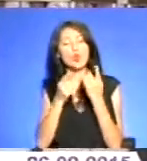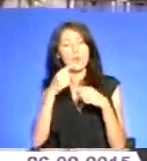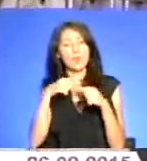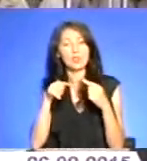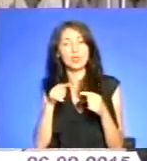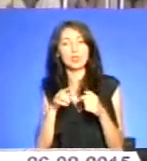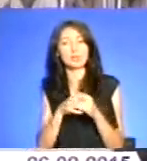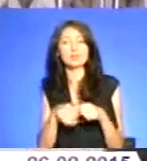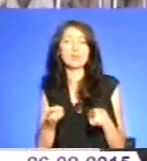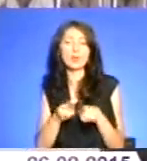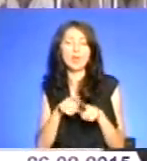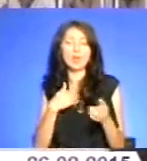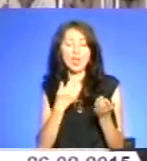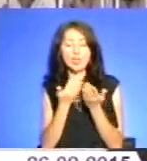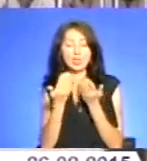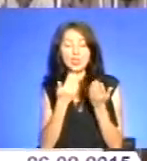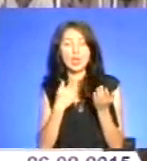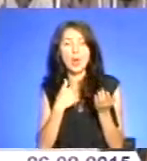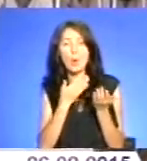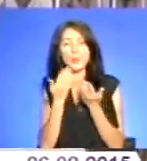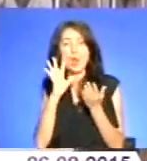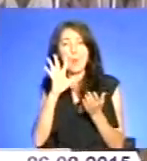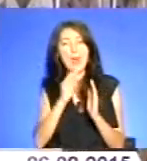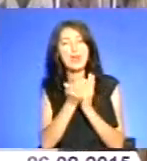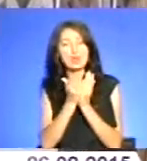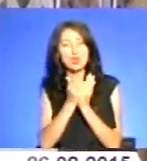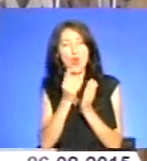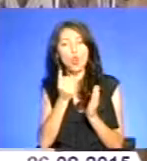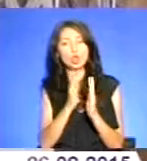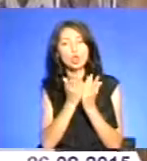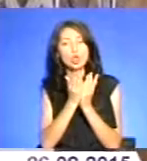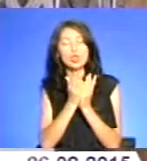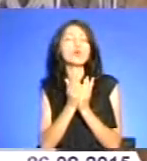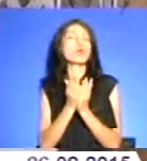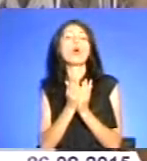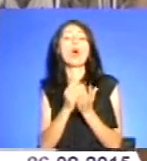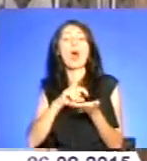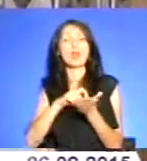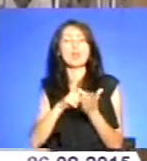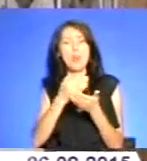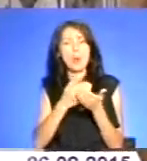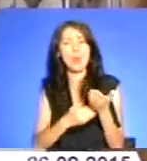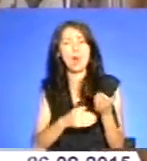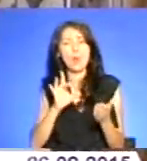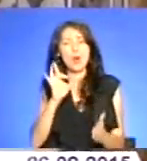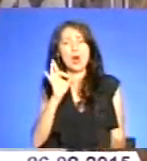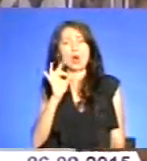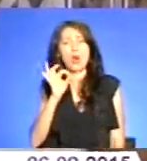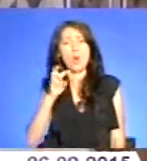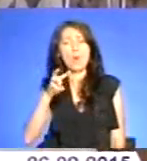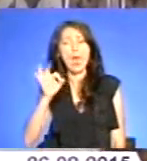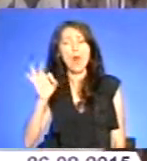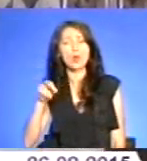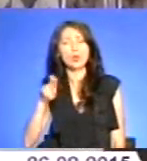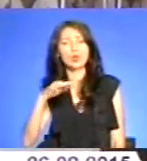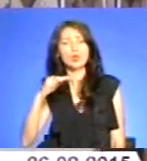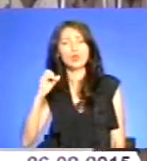верталася? Так, я читала, я прочитала 5 книжок. Одну книжку по класній програмі «Ромео і Джульєта»